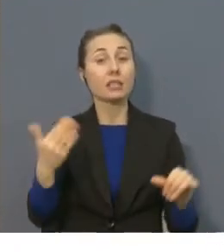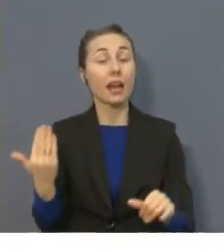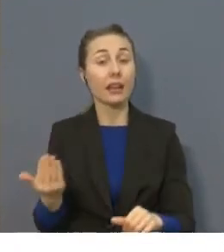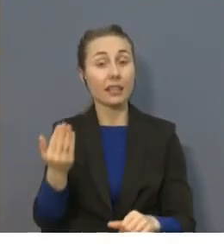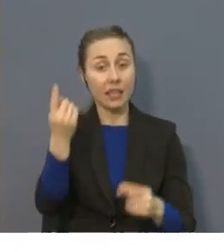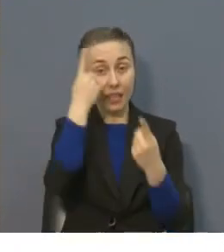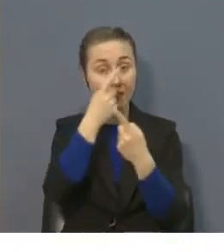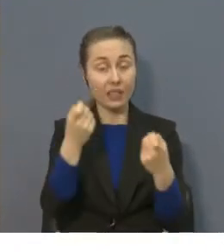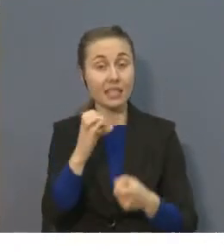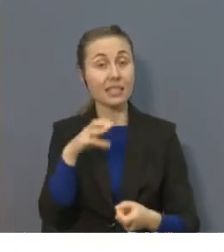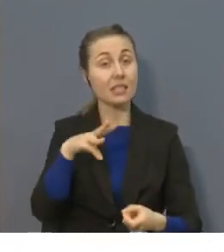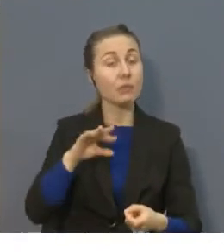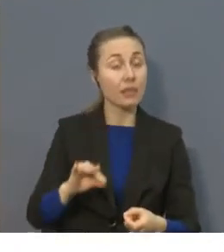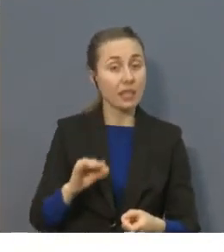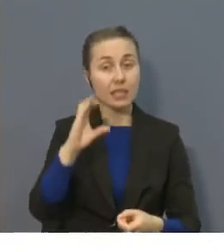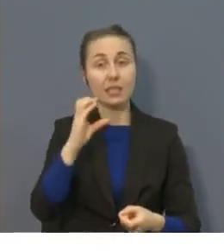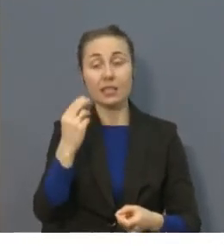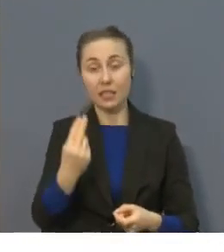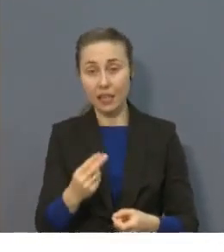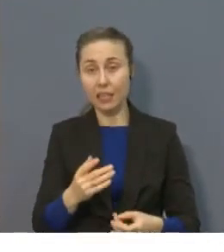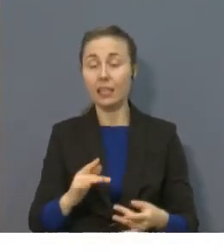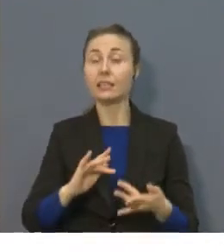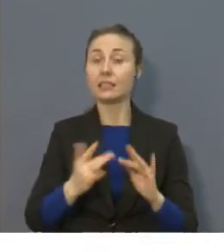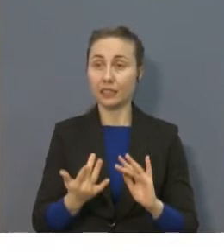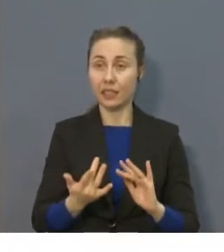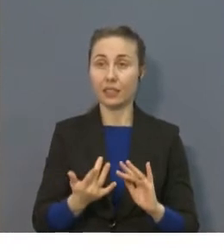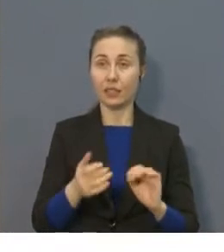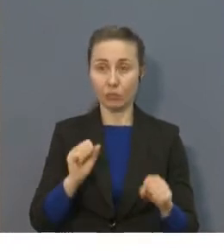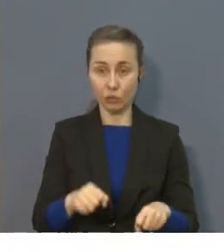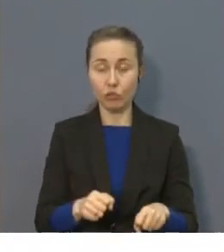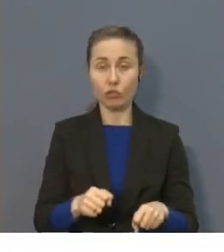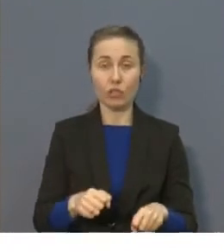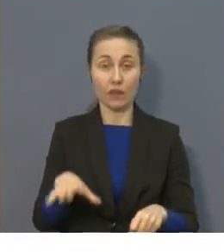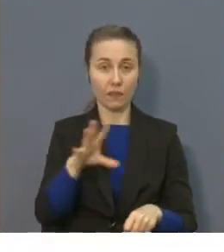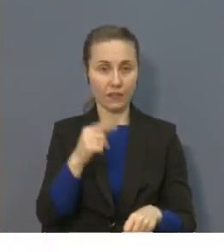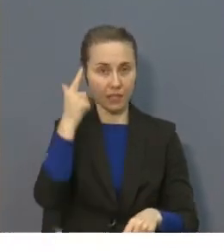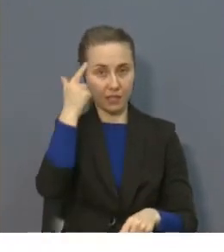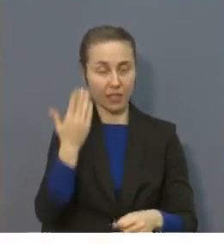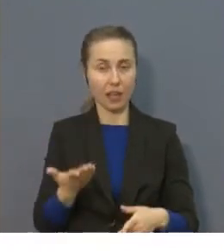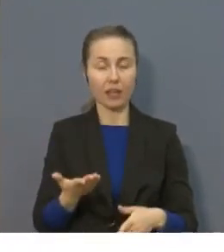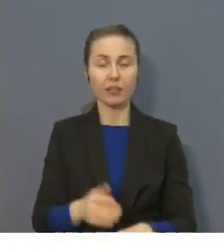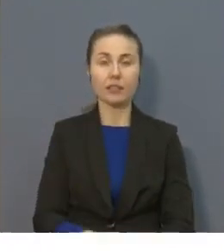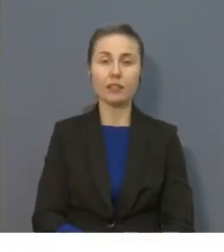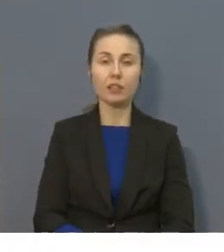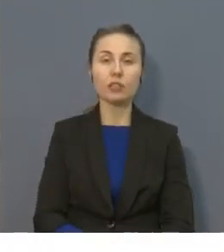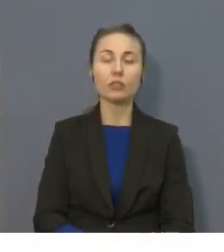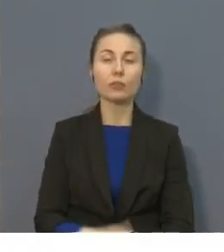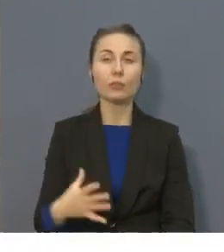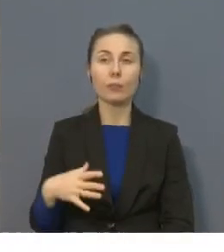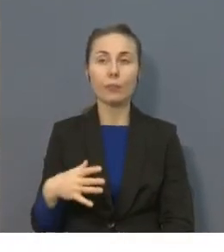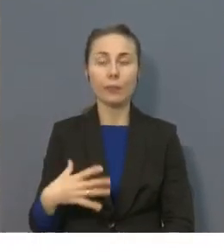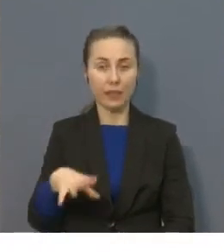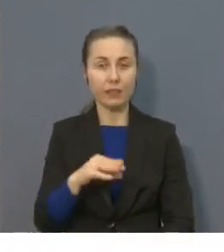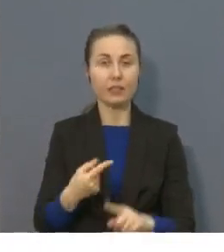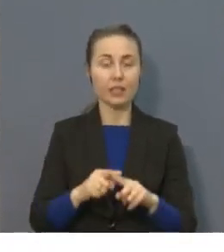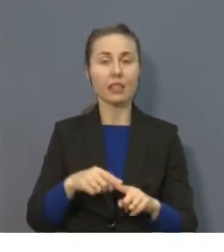түрде көрсетіліп, ақпарат құралдары, әлеуметтік желілер арқылы, иә, олардың бәрі кеңінен насихатталу керек. Мал